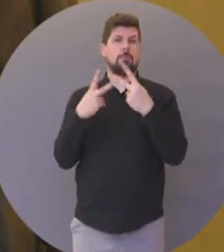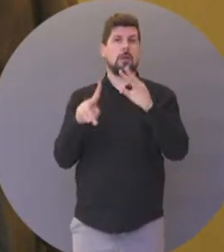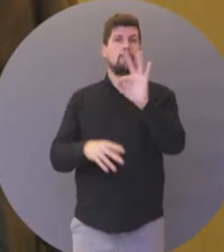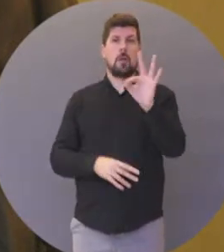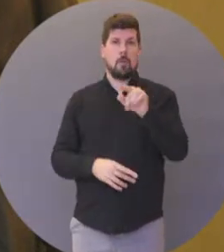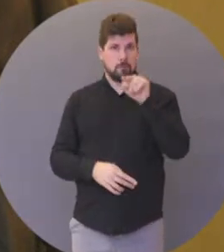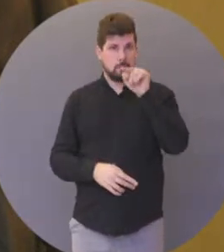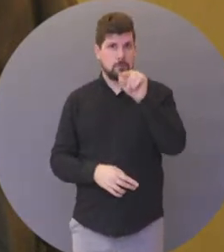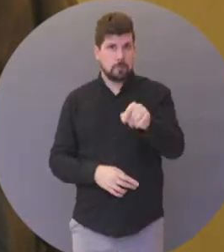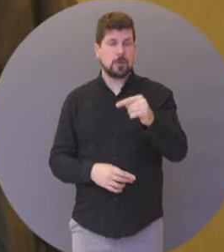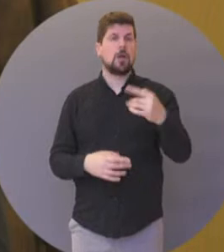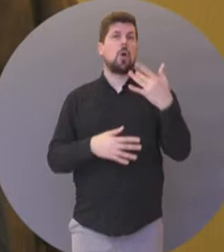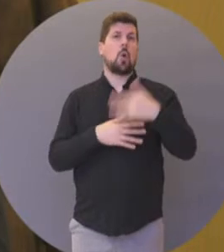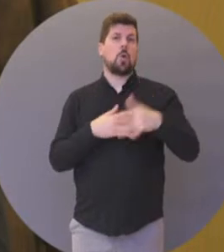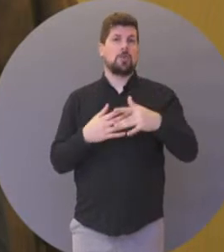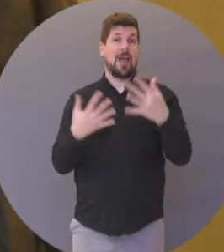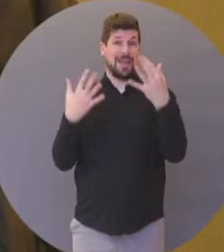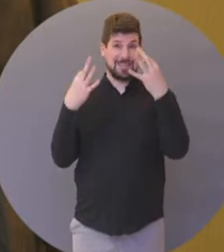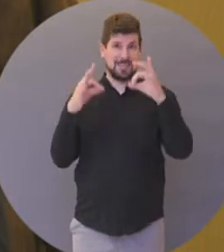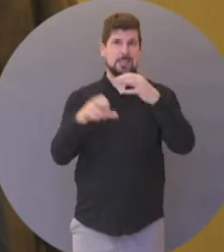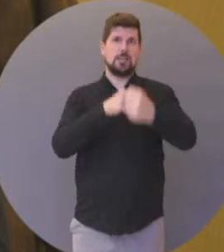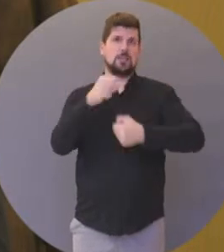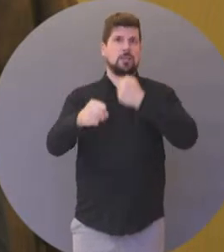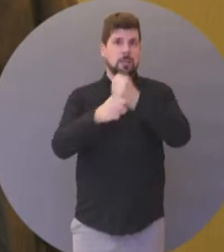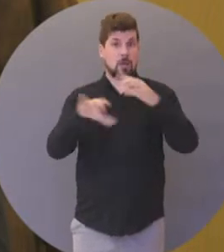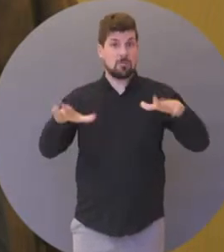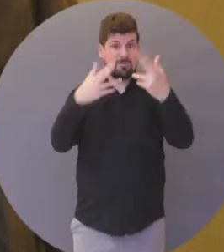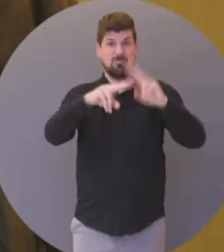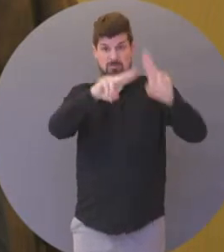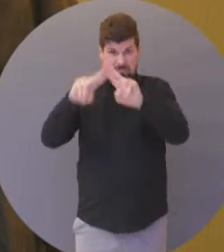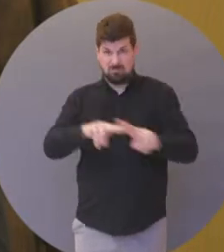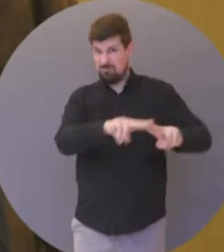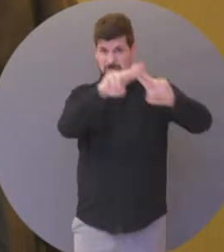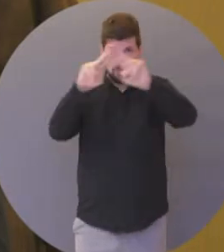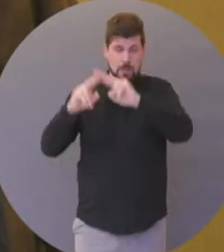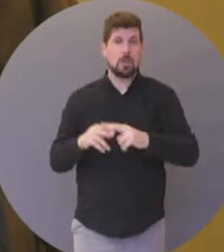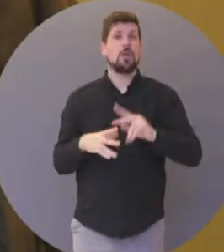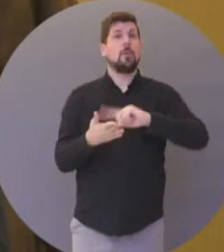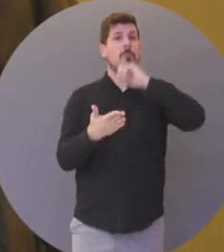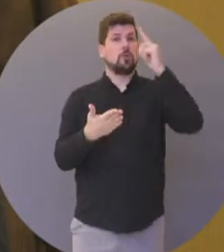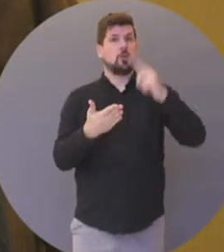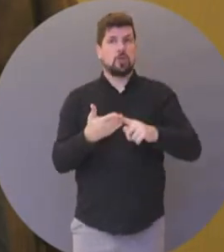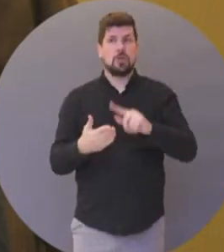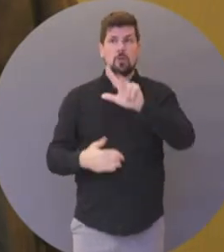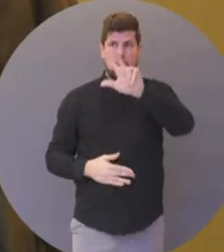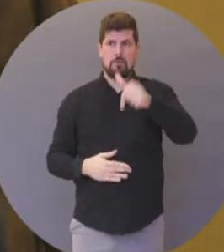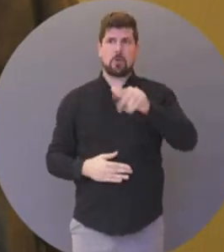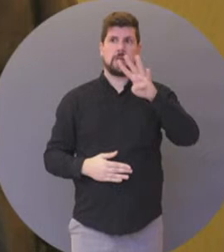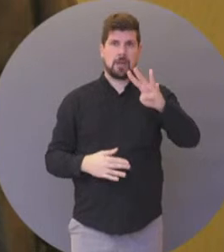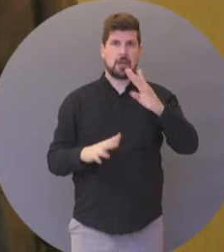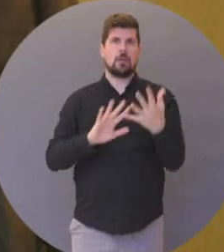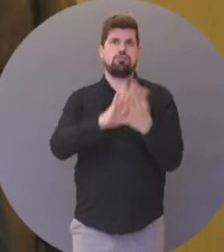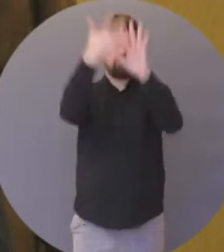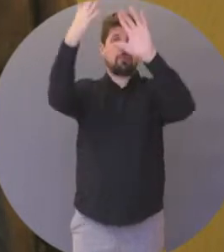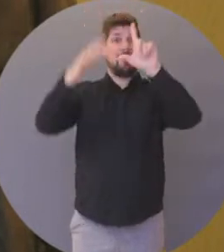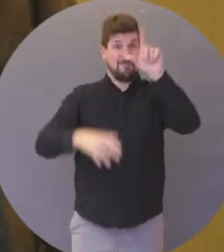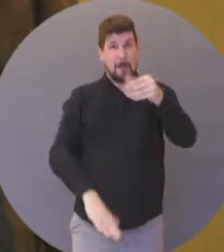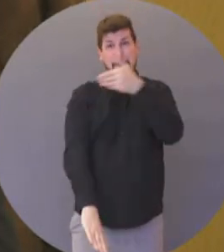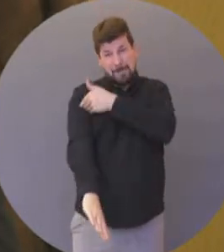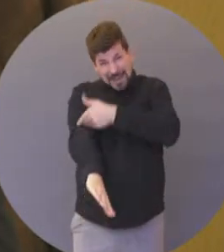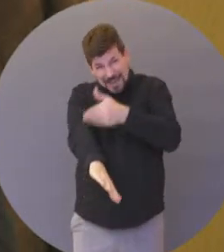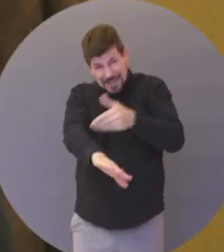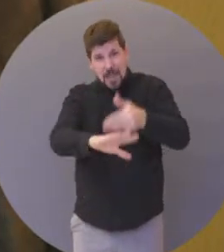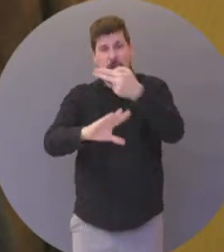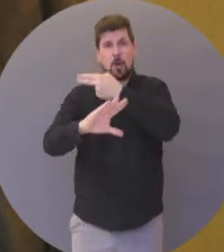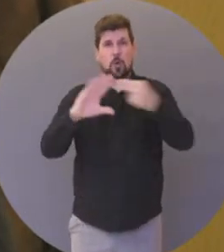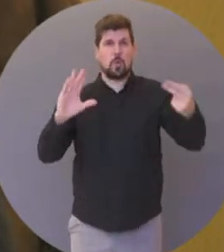c'est factuel et le budget est passé de 3,4 à 20 milliards d'euros ce qu'un décideur économique je voulais